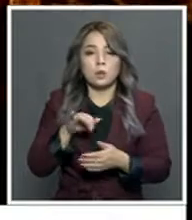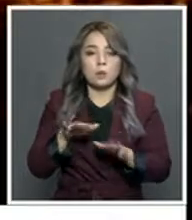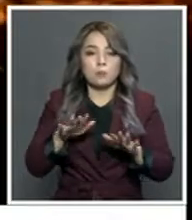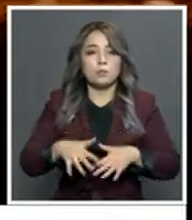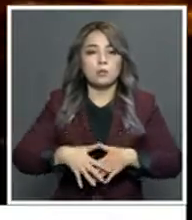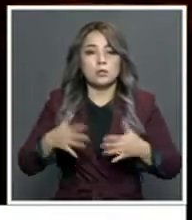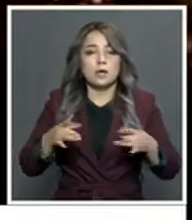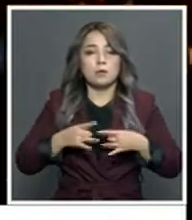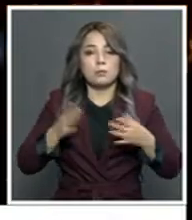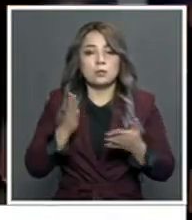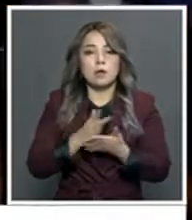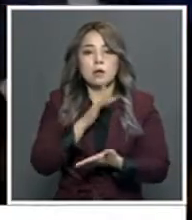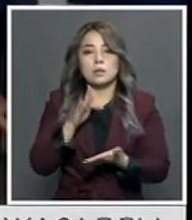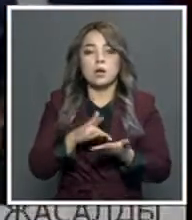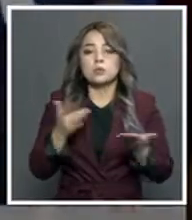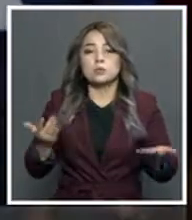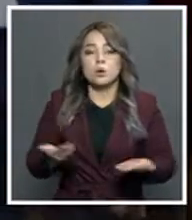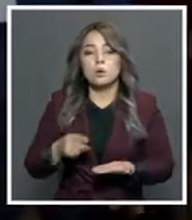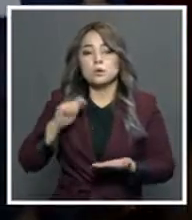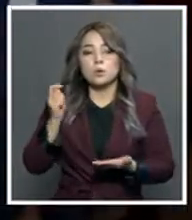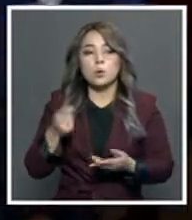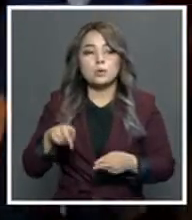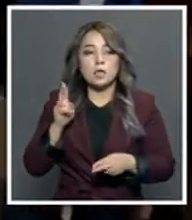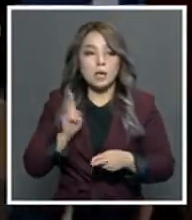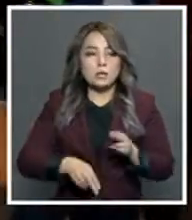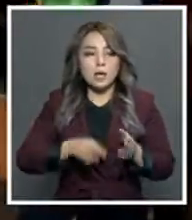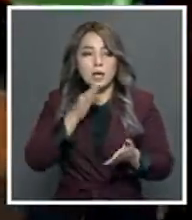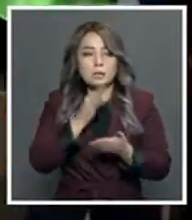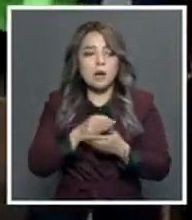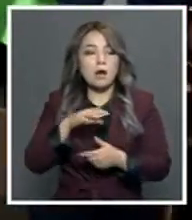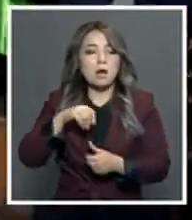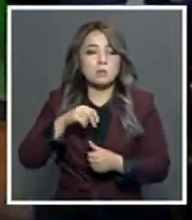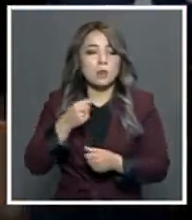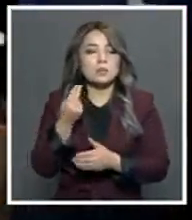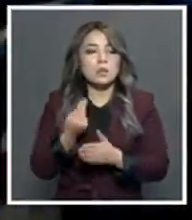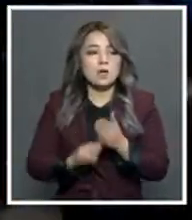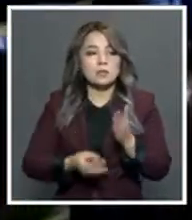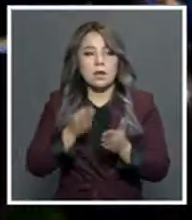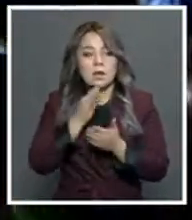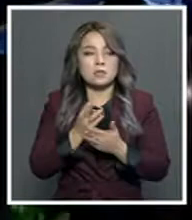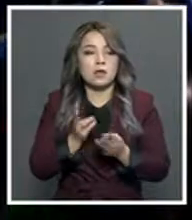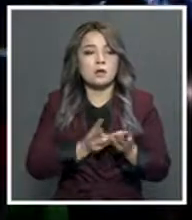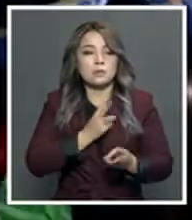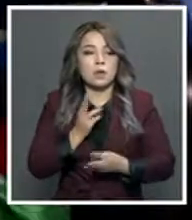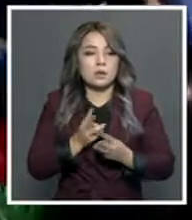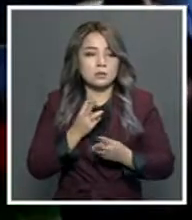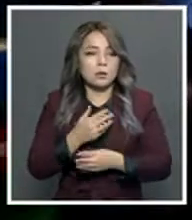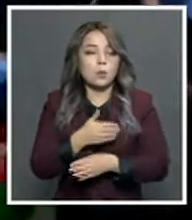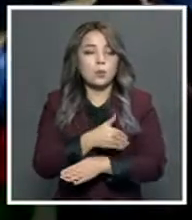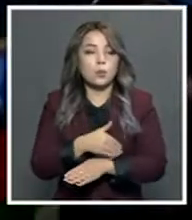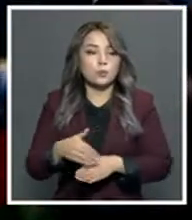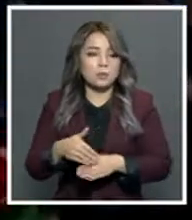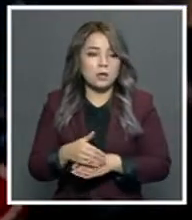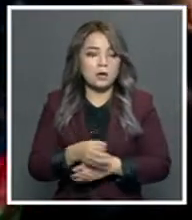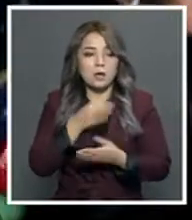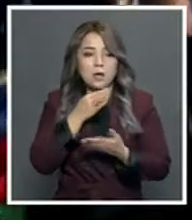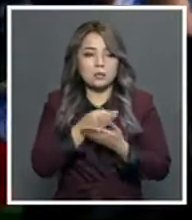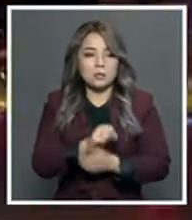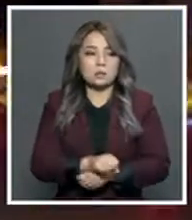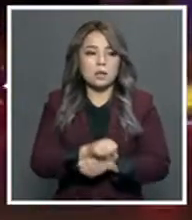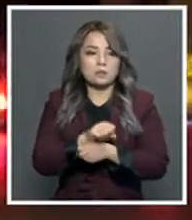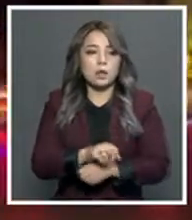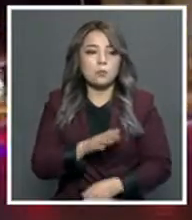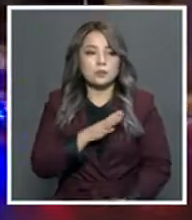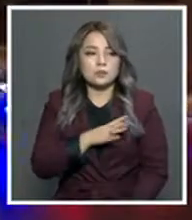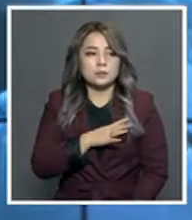мереке. Қала тұрғындары соғыстың аяқталғанын тойлап, Армения жеңілді деп шаттанып көшеге шықты.